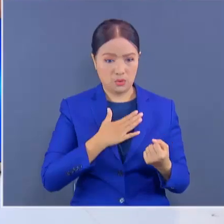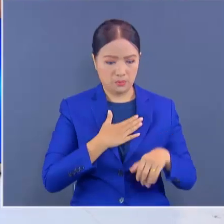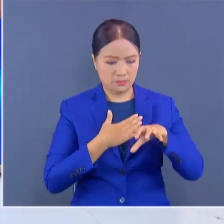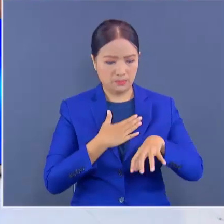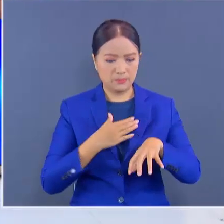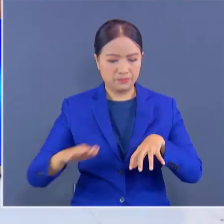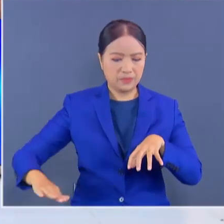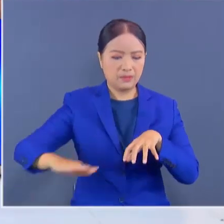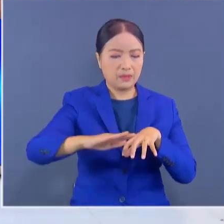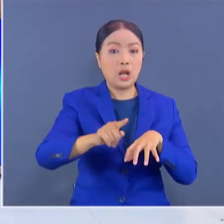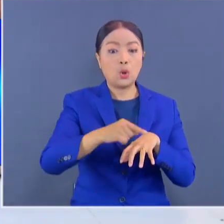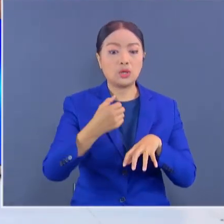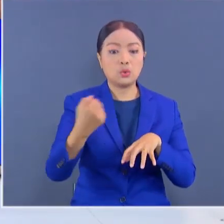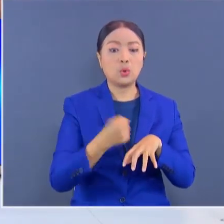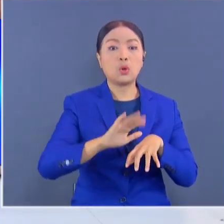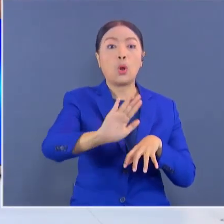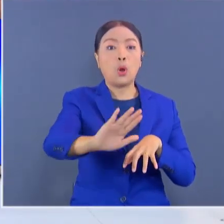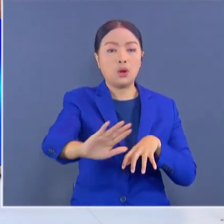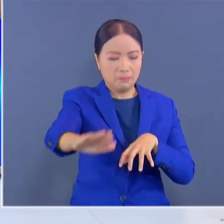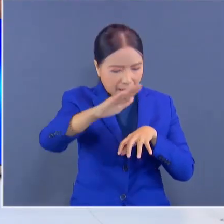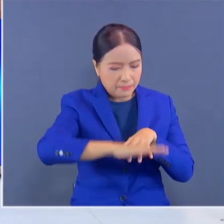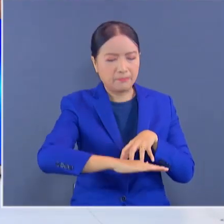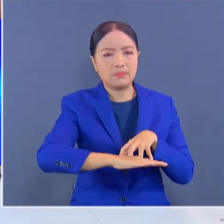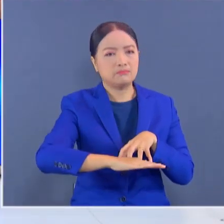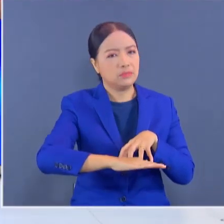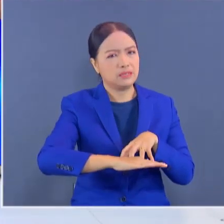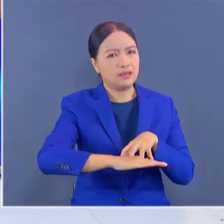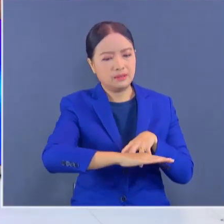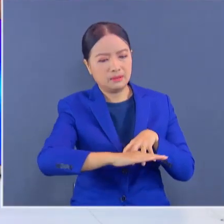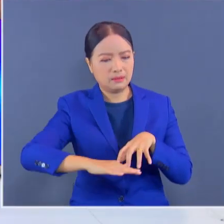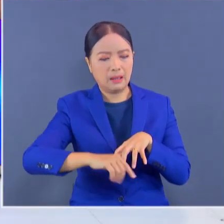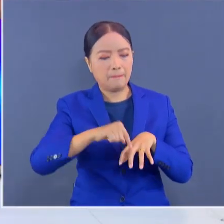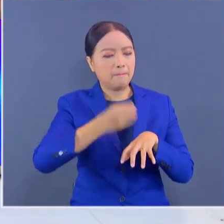แล้วก็มาเสียงดังด้วยนะแล้วก็จอดรถโอ้โหยาวเหยียดอย่างนี้ก็หนักพอสมควรเนา ะ